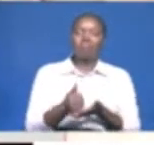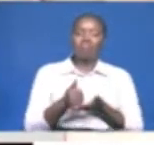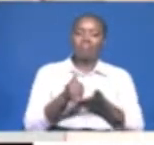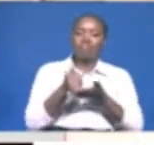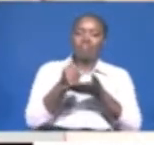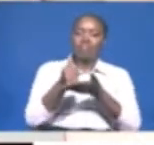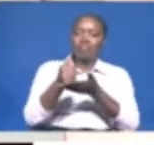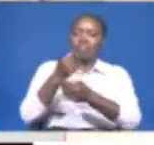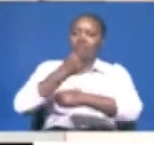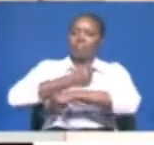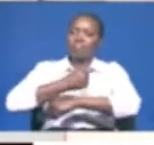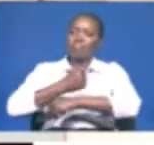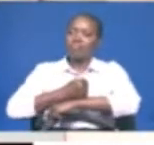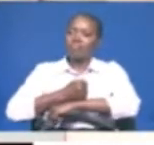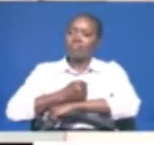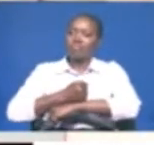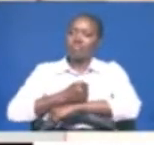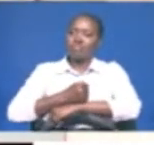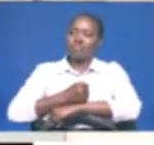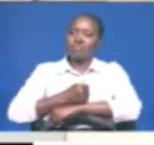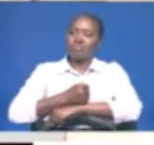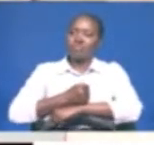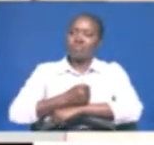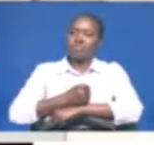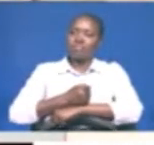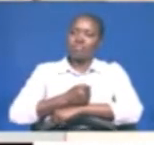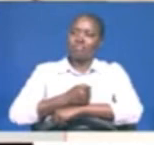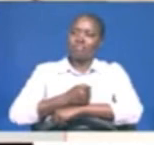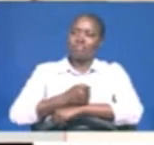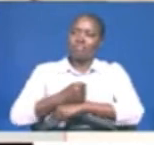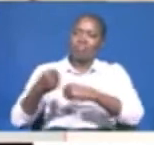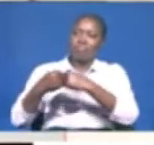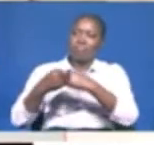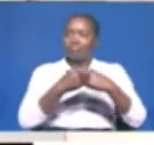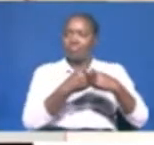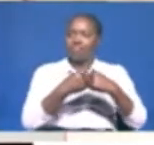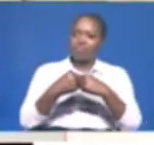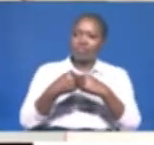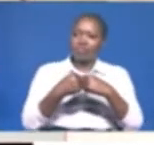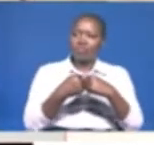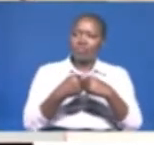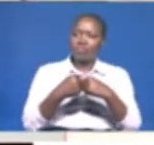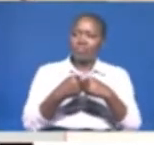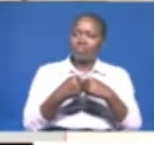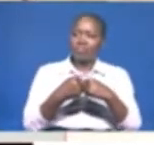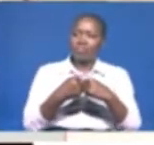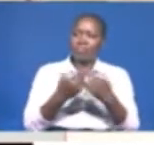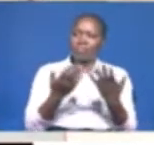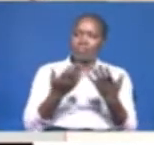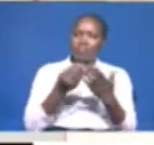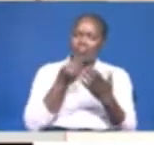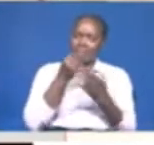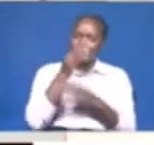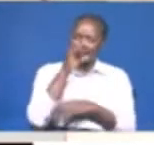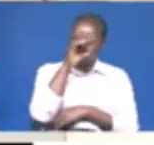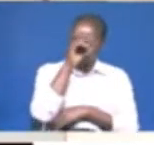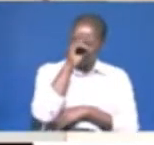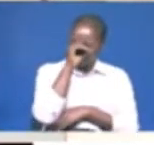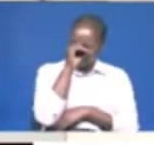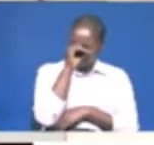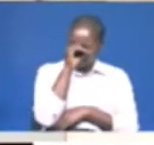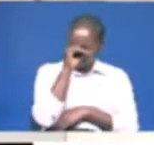shule, na pia changamoto kubwa kwa wazazi ambao wanaona saa hii ni hakuna chakula, malisho ndio hiyo